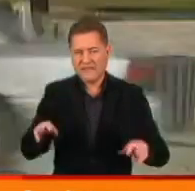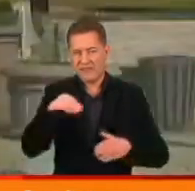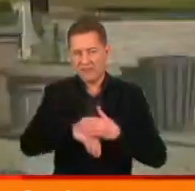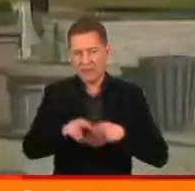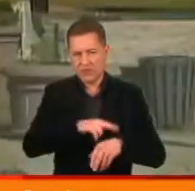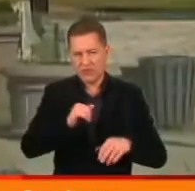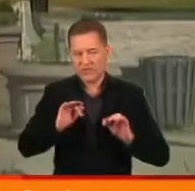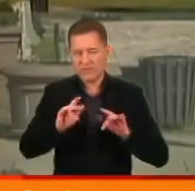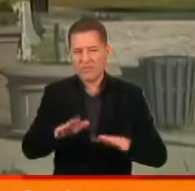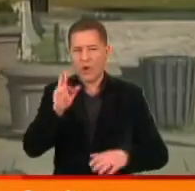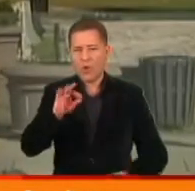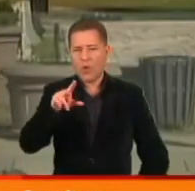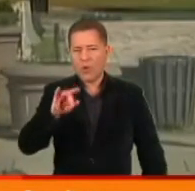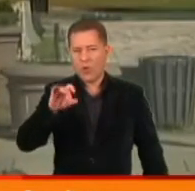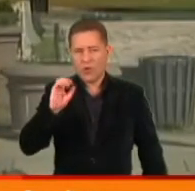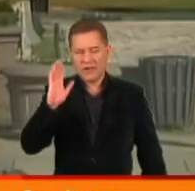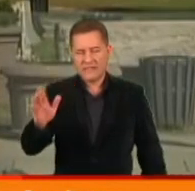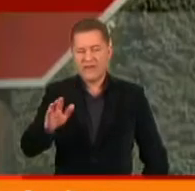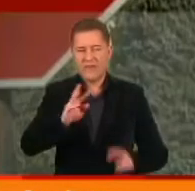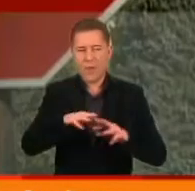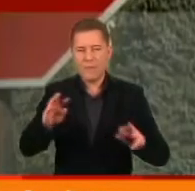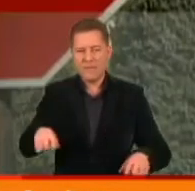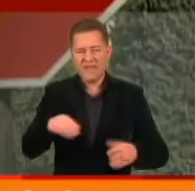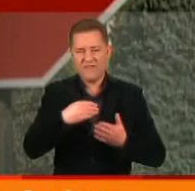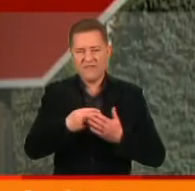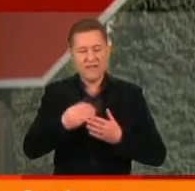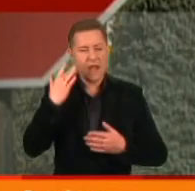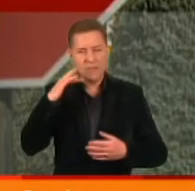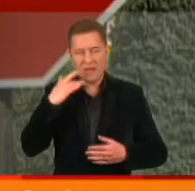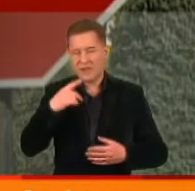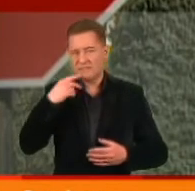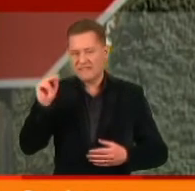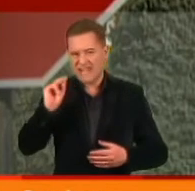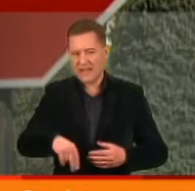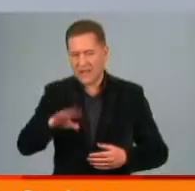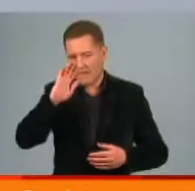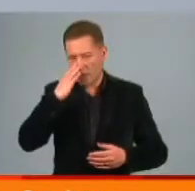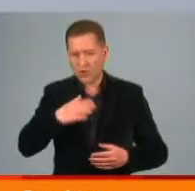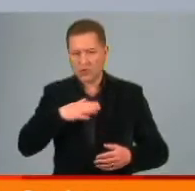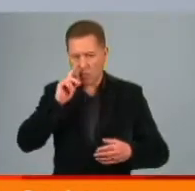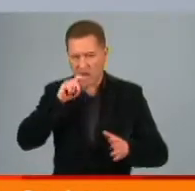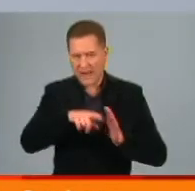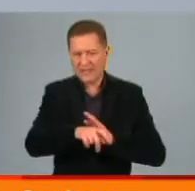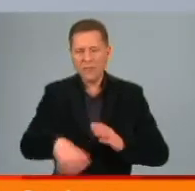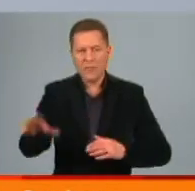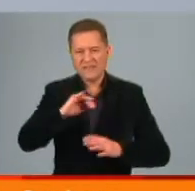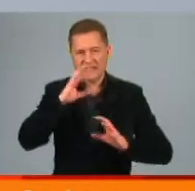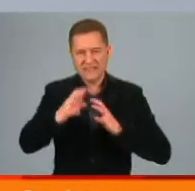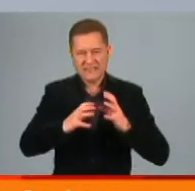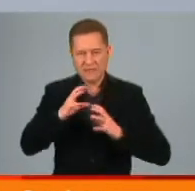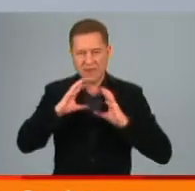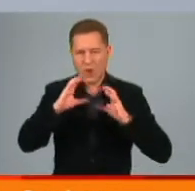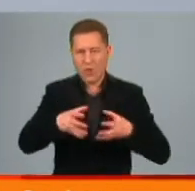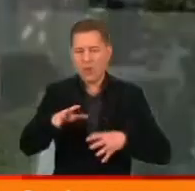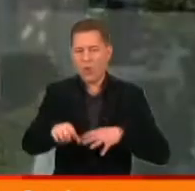справ Володимир Колокольцев. Американський Мінфін закидає російському урядові ворожу активність по всій земній кулі, зокрема